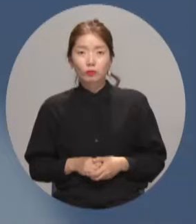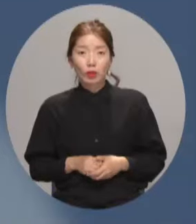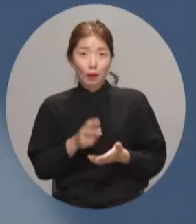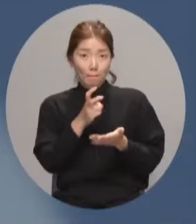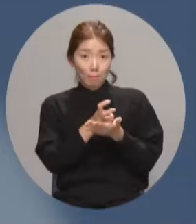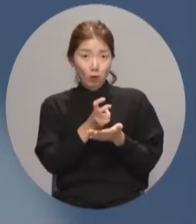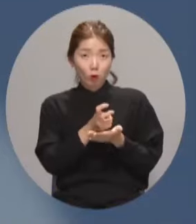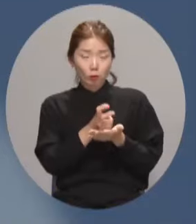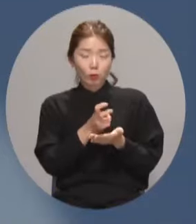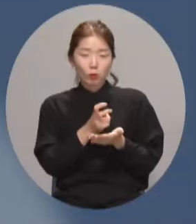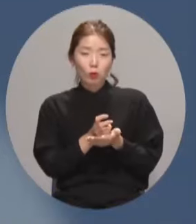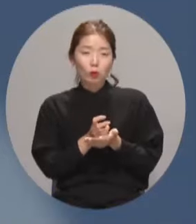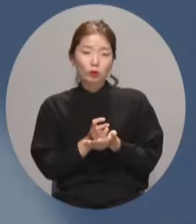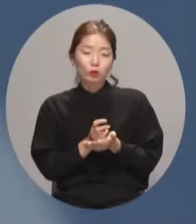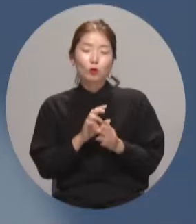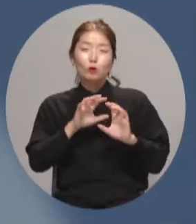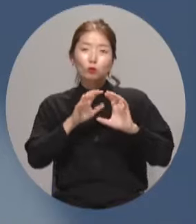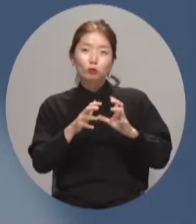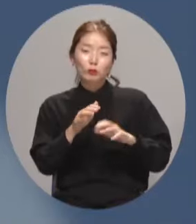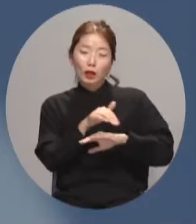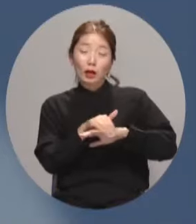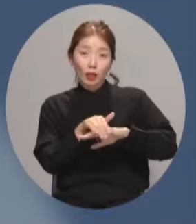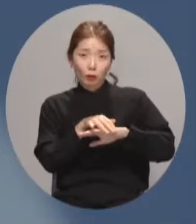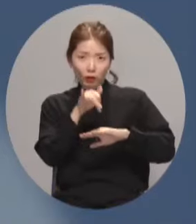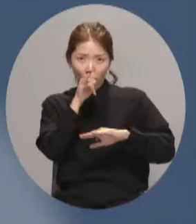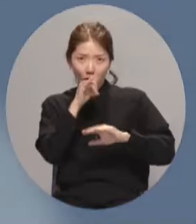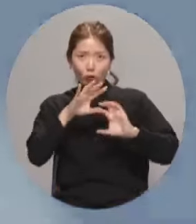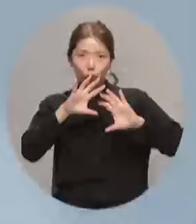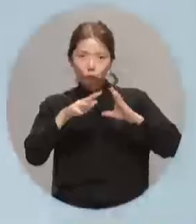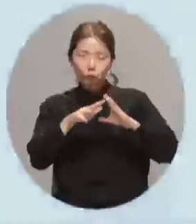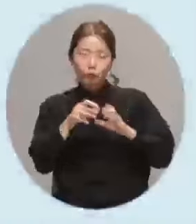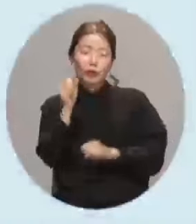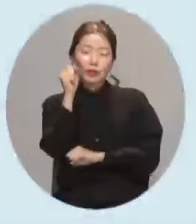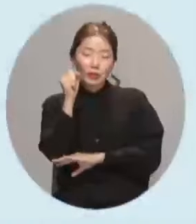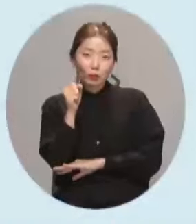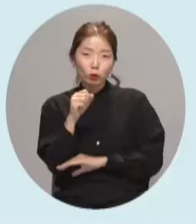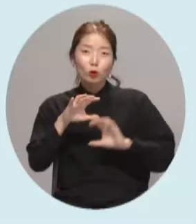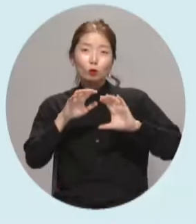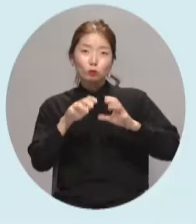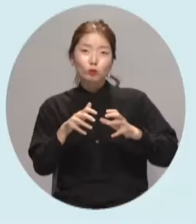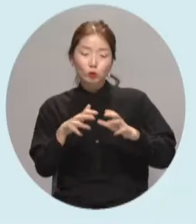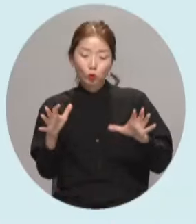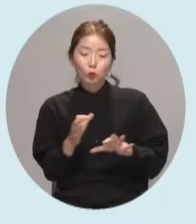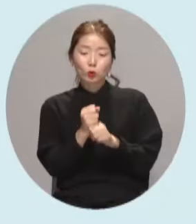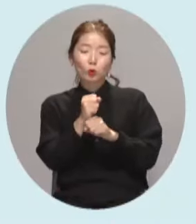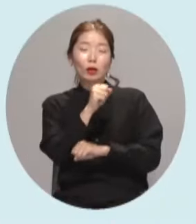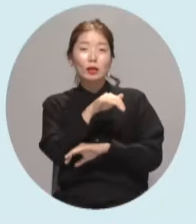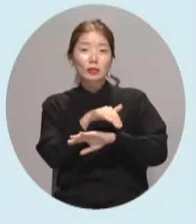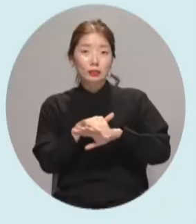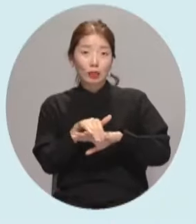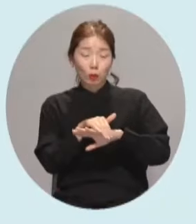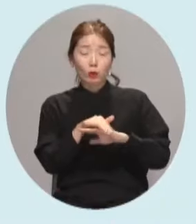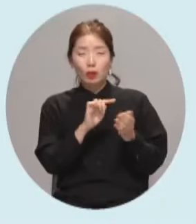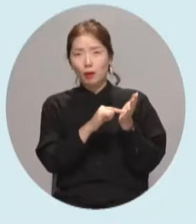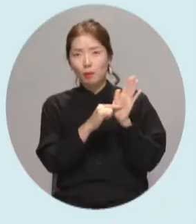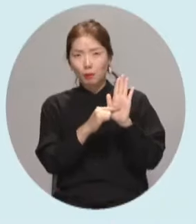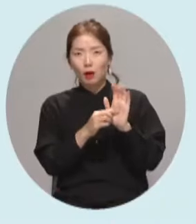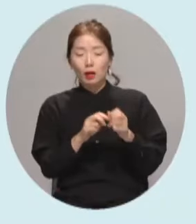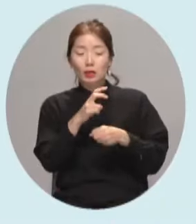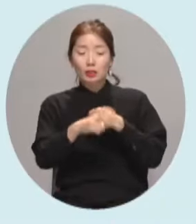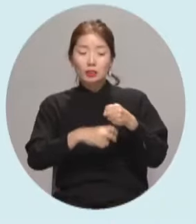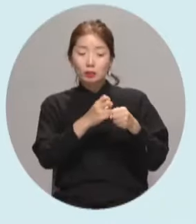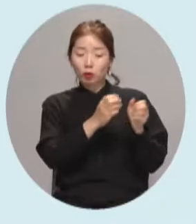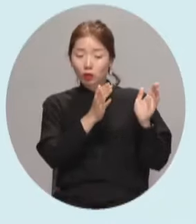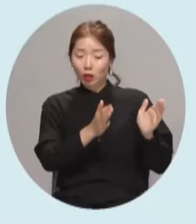헌법에 근거한 최상위 국가 공간 계획이자 국토 개발의 밑그림인 국토 종합 기본 계획. 20년